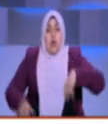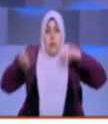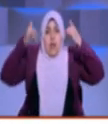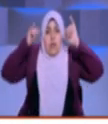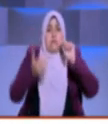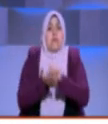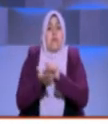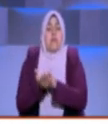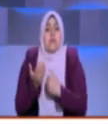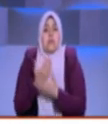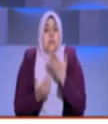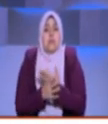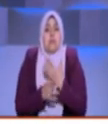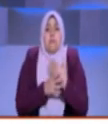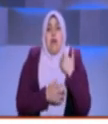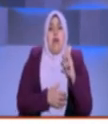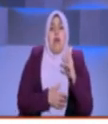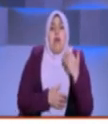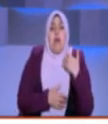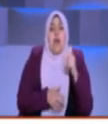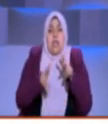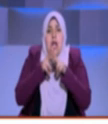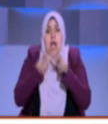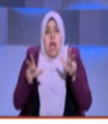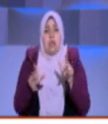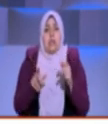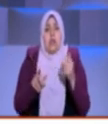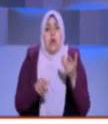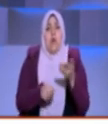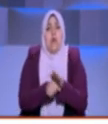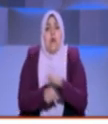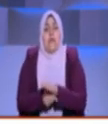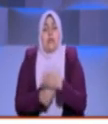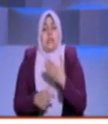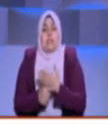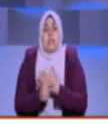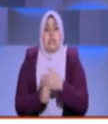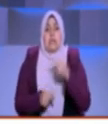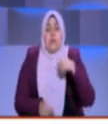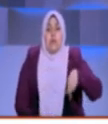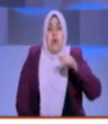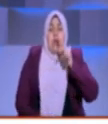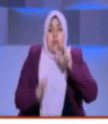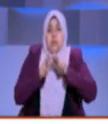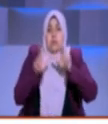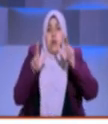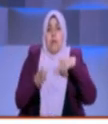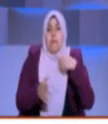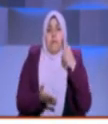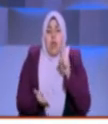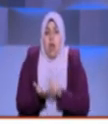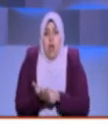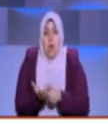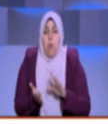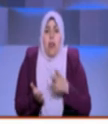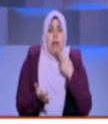إعلان حالات الوفاة أو في طريقة إعلان حالات الإصابة، لأنها قد تكون فارقة أيضا في إظهار الحقيقة من عدمها؟